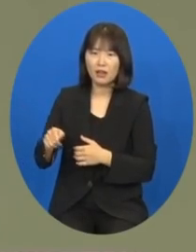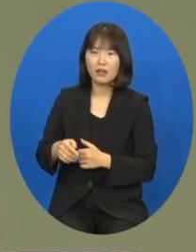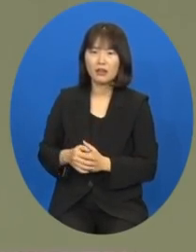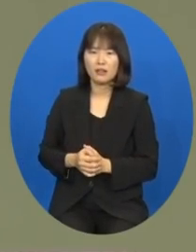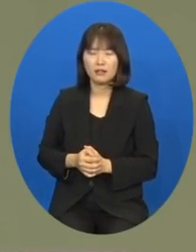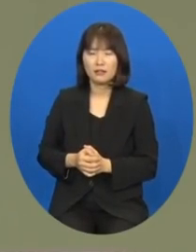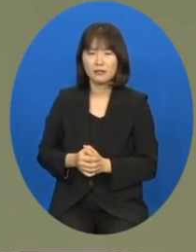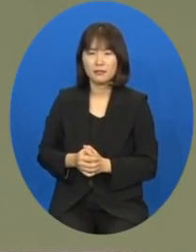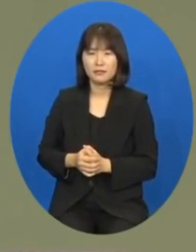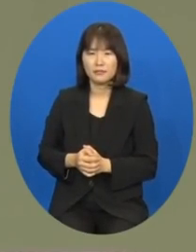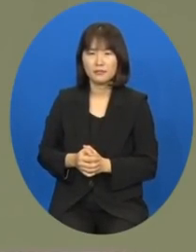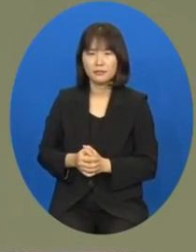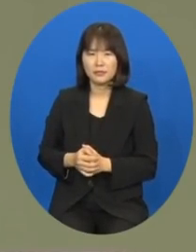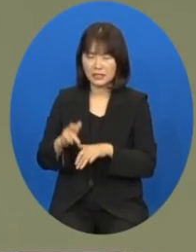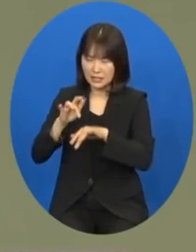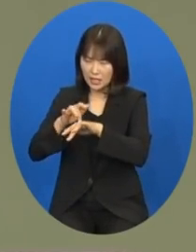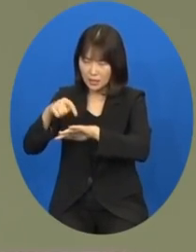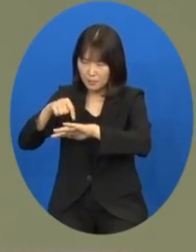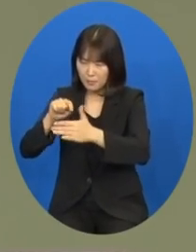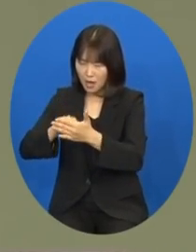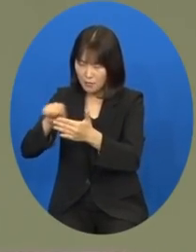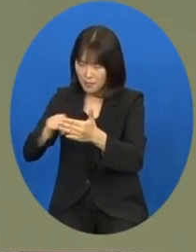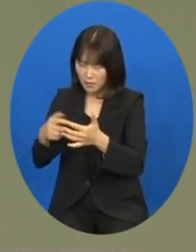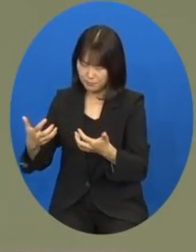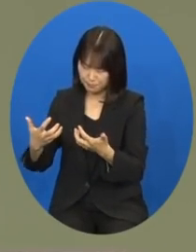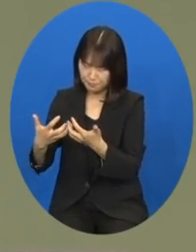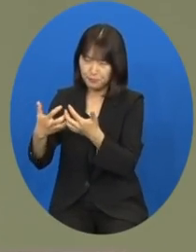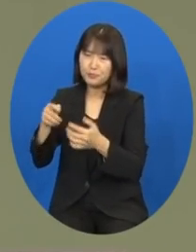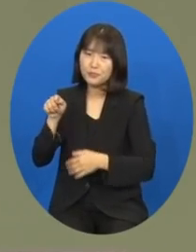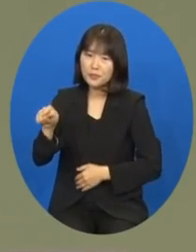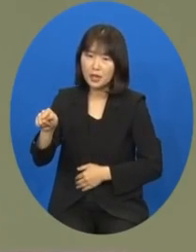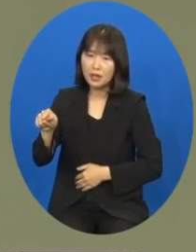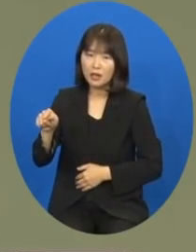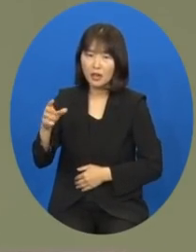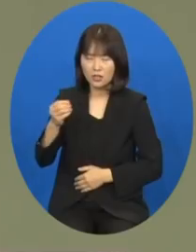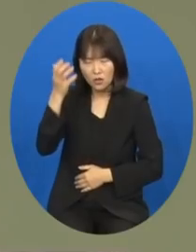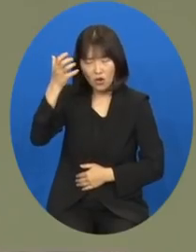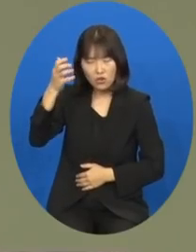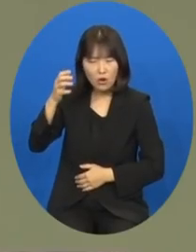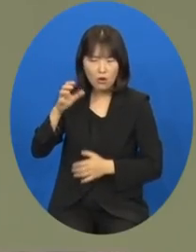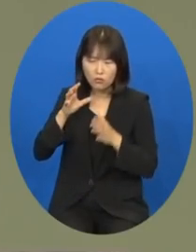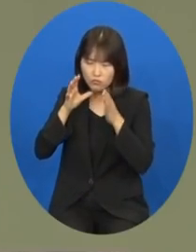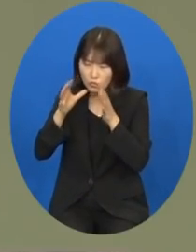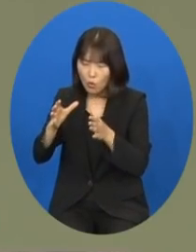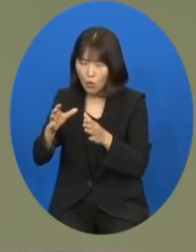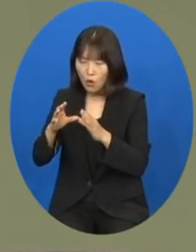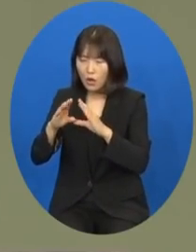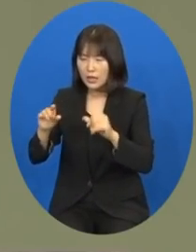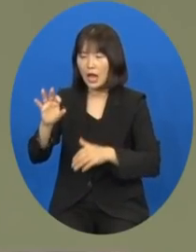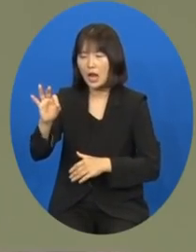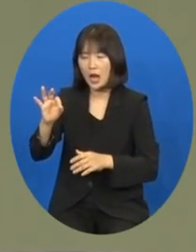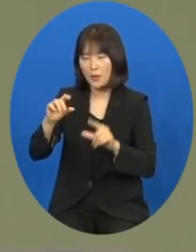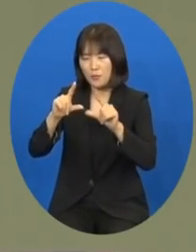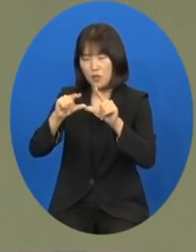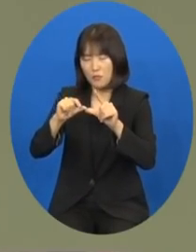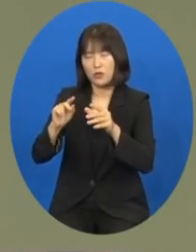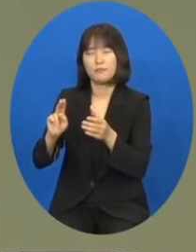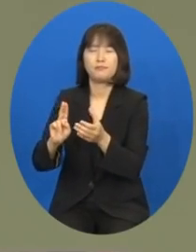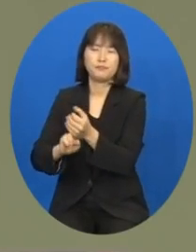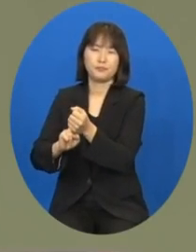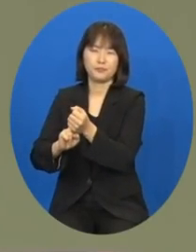착한이 마음에 가득했던 너가 성령을 속이고 땅 값 얼마를 감춰 놓은